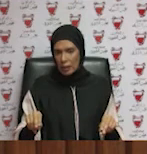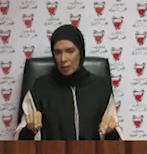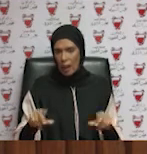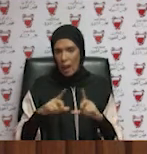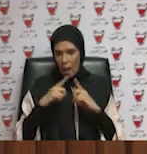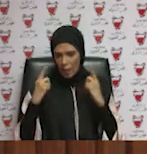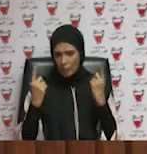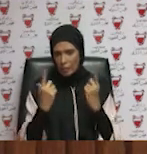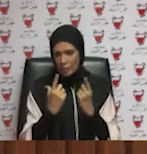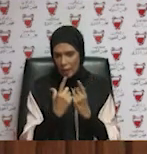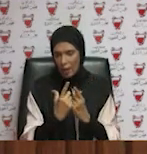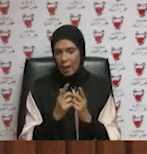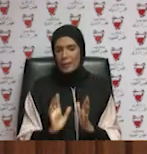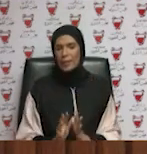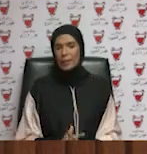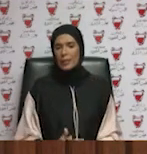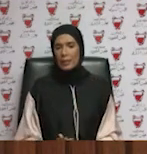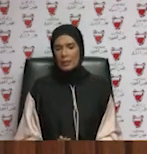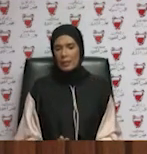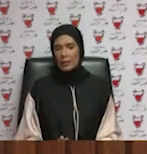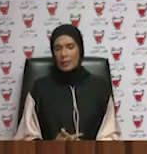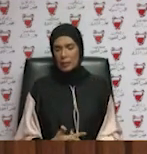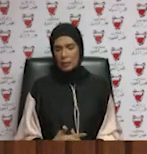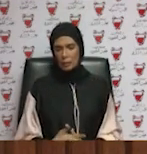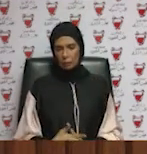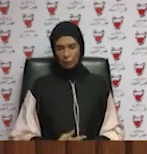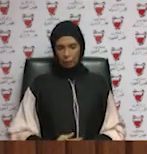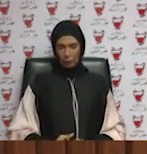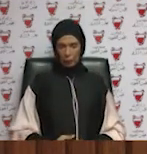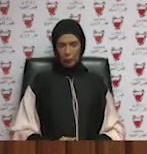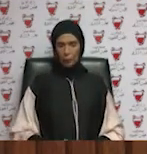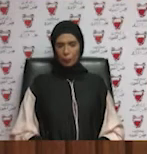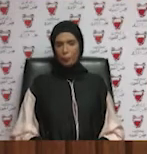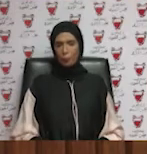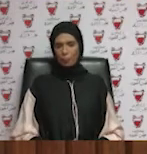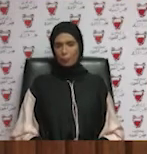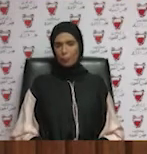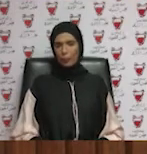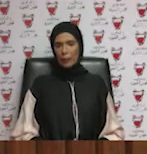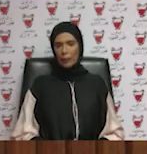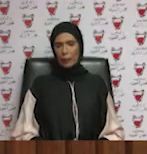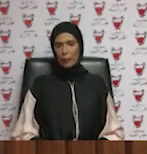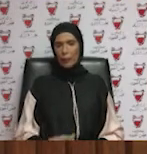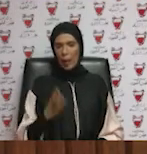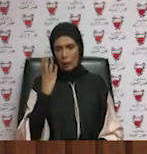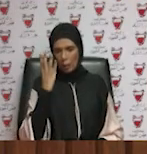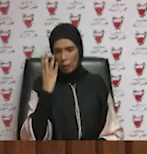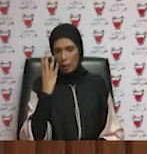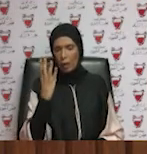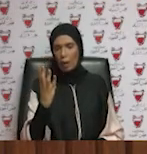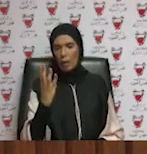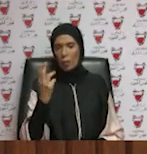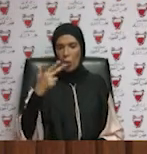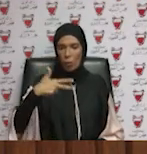كما رفعتها اللجنة. نعم. والموضوع. نعم. يعني أعتقد واضح، هذه من مقتضيات المادة 84 من الدستور. نعم، وهي